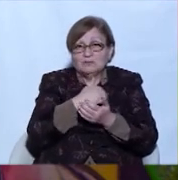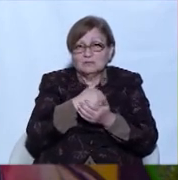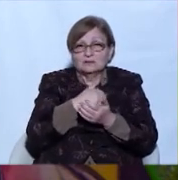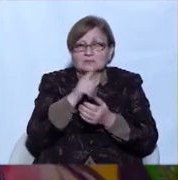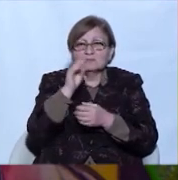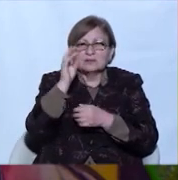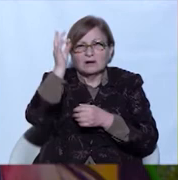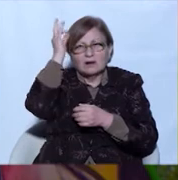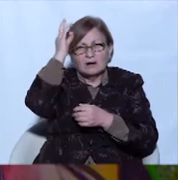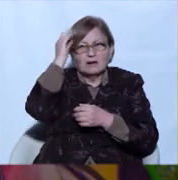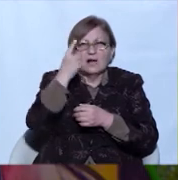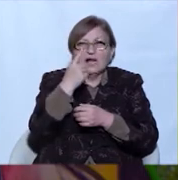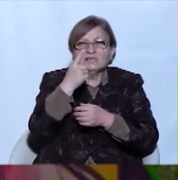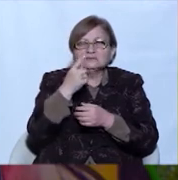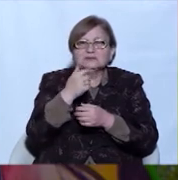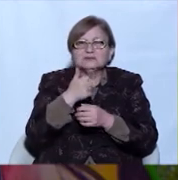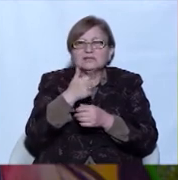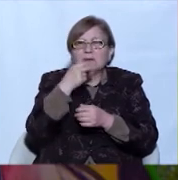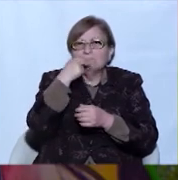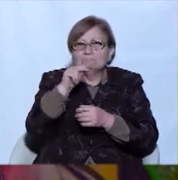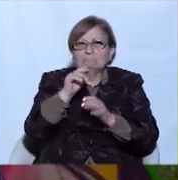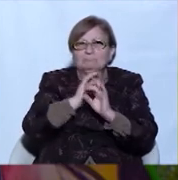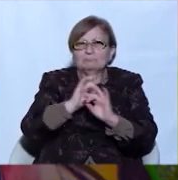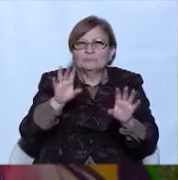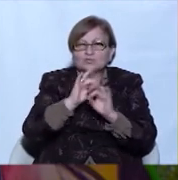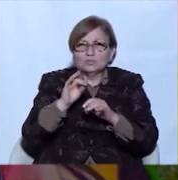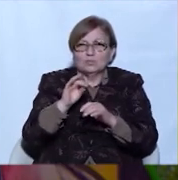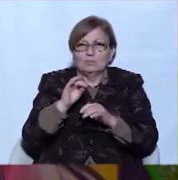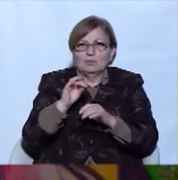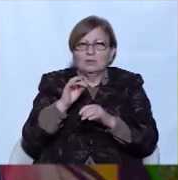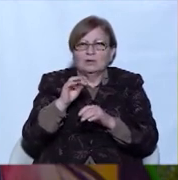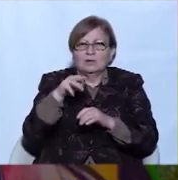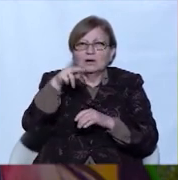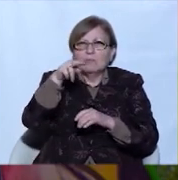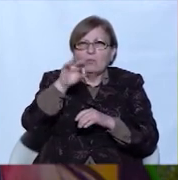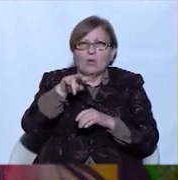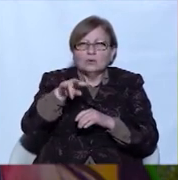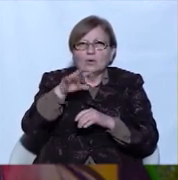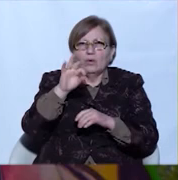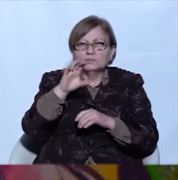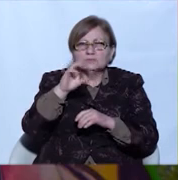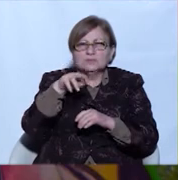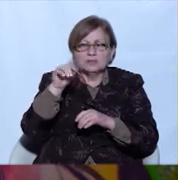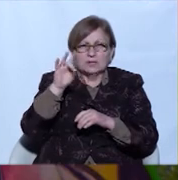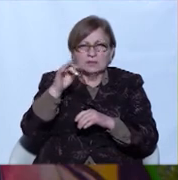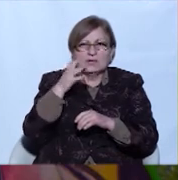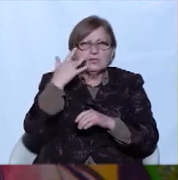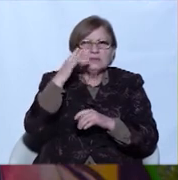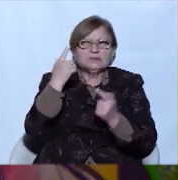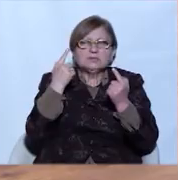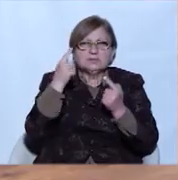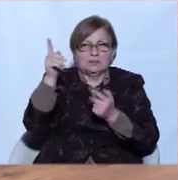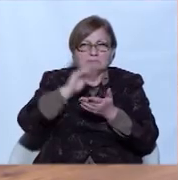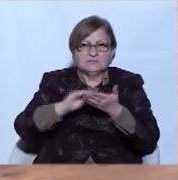თქვენ შეგახსენოთ ერთი შესანიშნავი მოთხრობა, რომელიც ეკუთვნის პოლ ოსტერს, ძალიან დიდ ამერიკელ